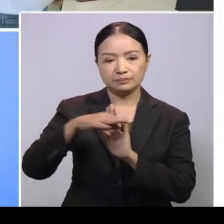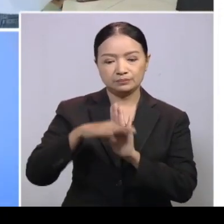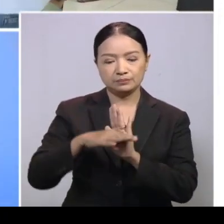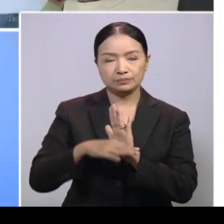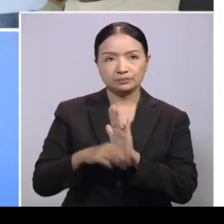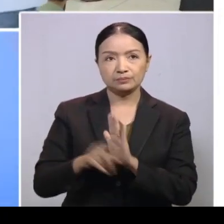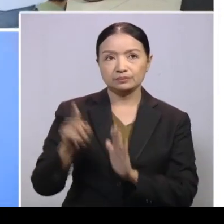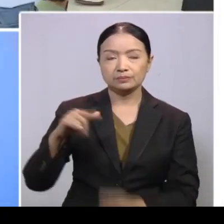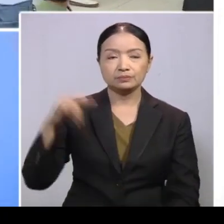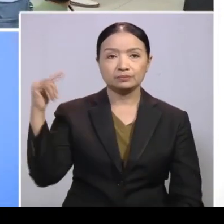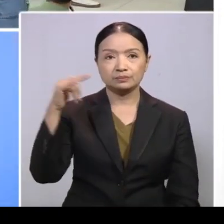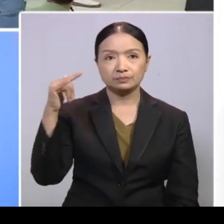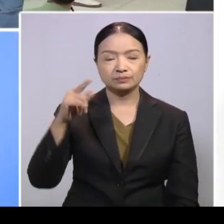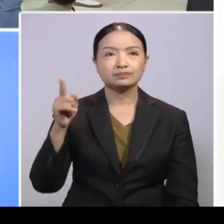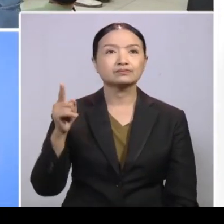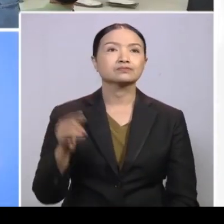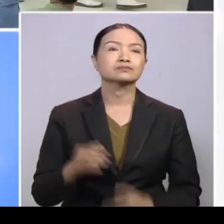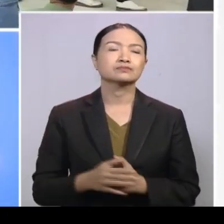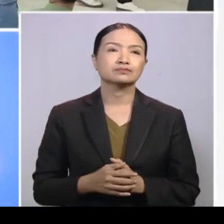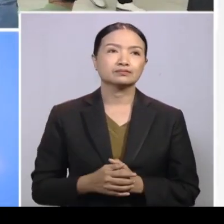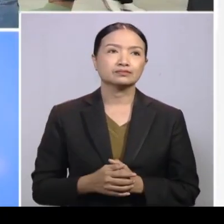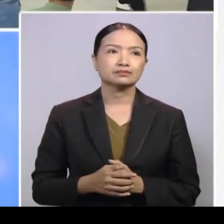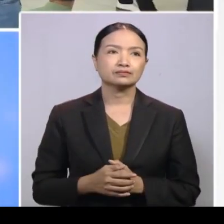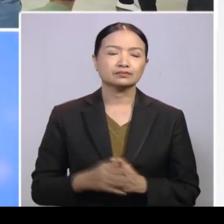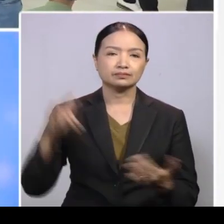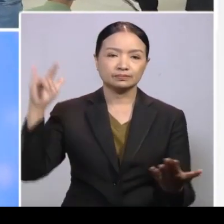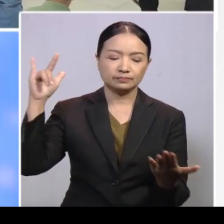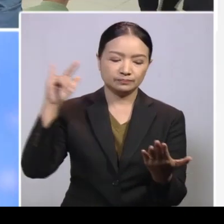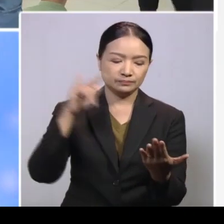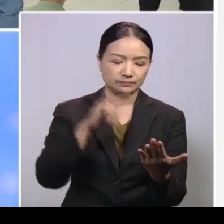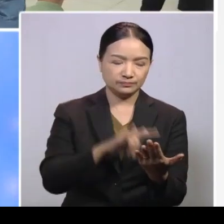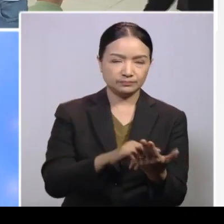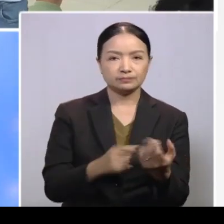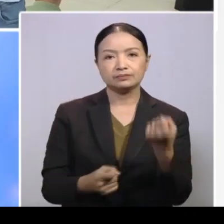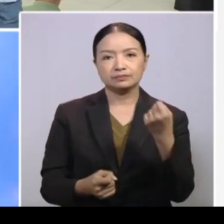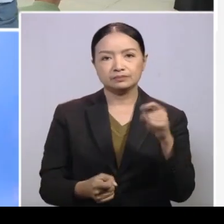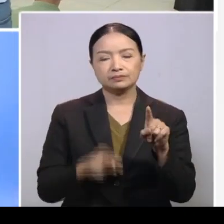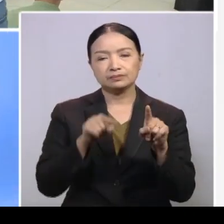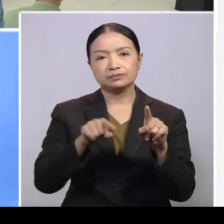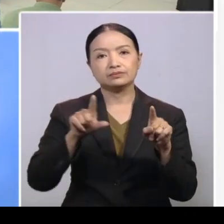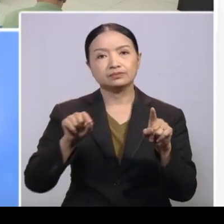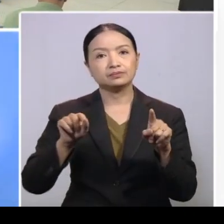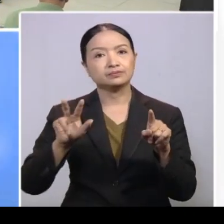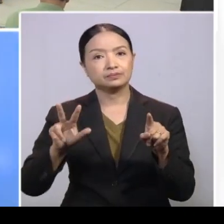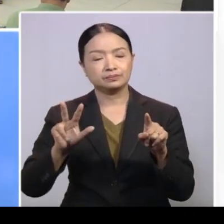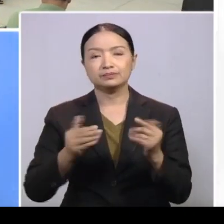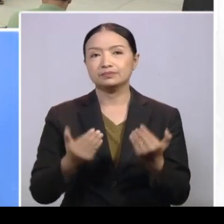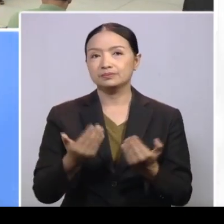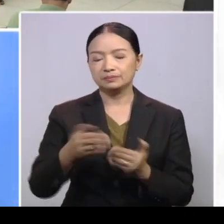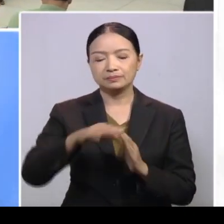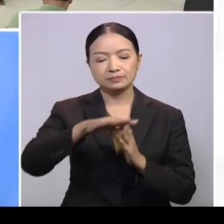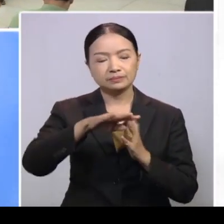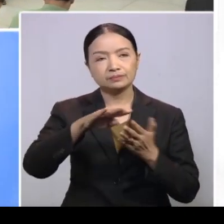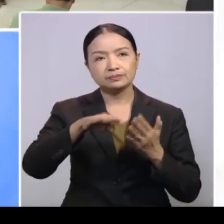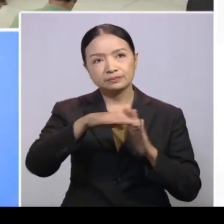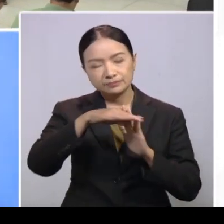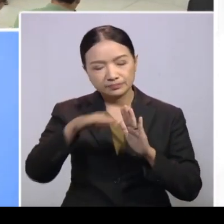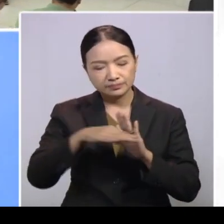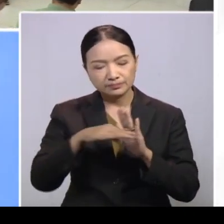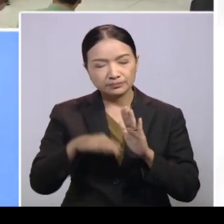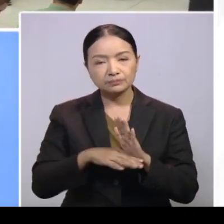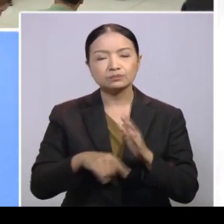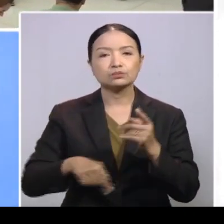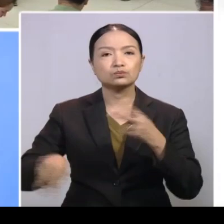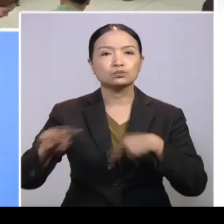เครื่องบินเนี่ยนะฮะลงนะครับในเวลา 11:23 นะครับตอนนี้ก็ยังอยู่ระหว่างขั้นตอนนะครับในการตรวจคนเ